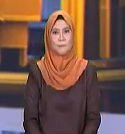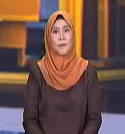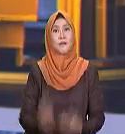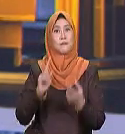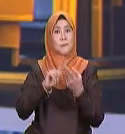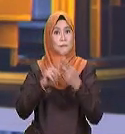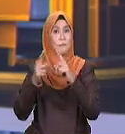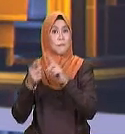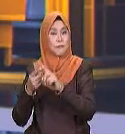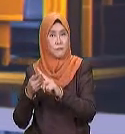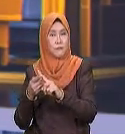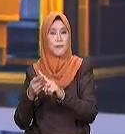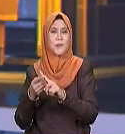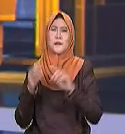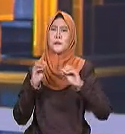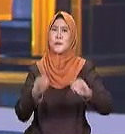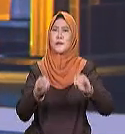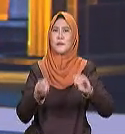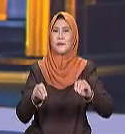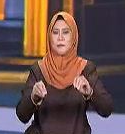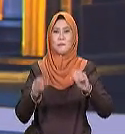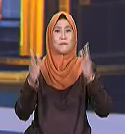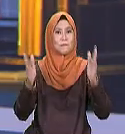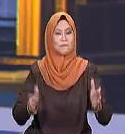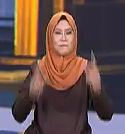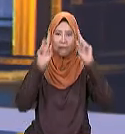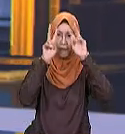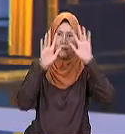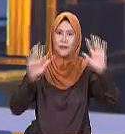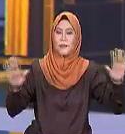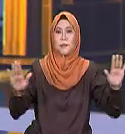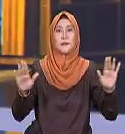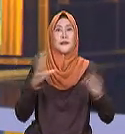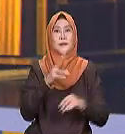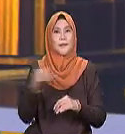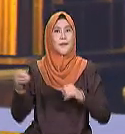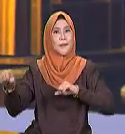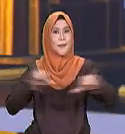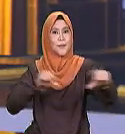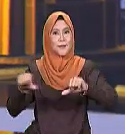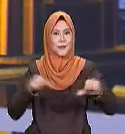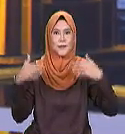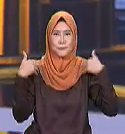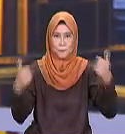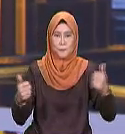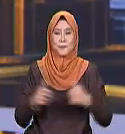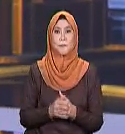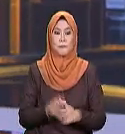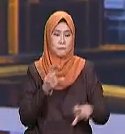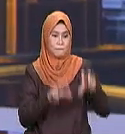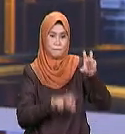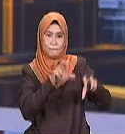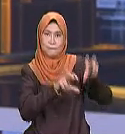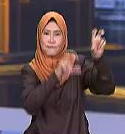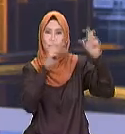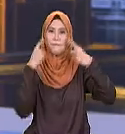bersahabat dengan alam mengajar manusia lebih tenang selain mengisi waktu lapang dengan aktiviti sihat. Pendakian kini